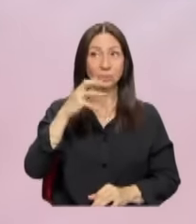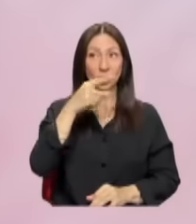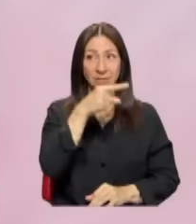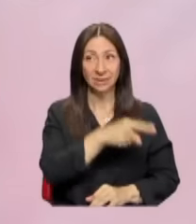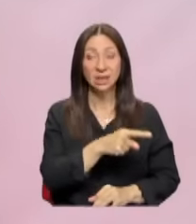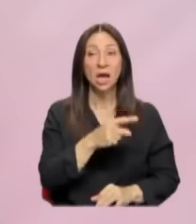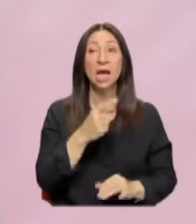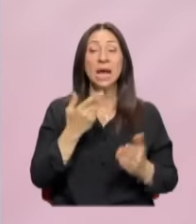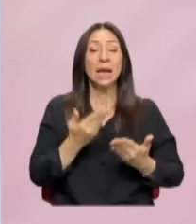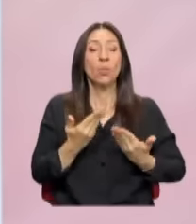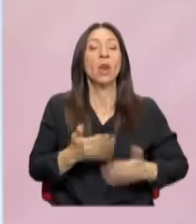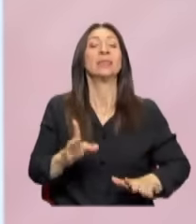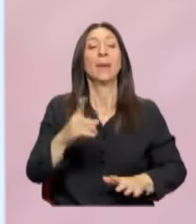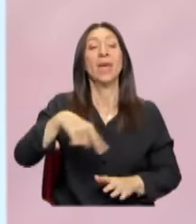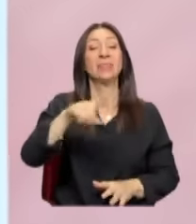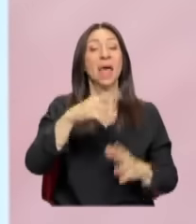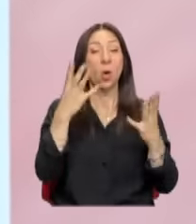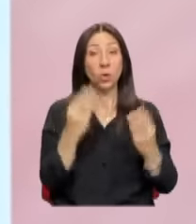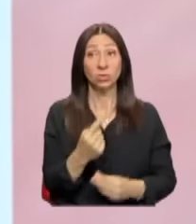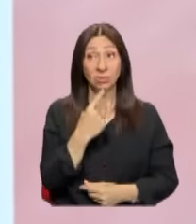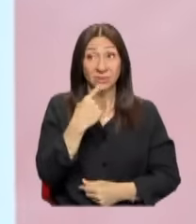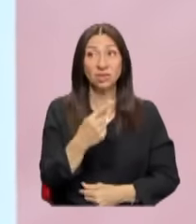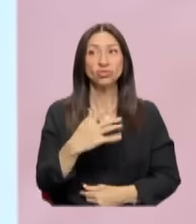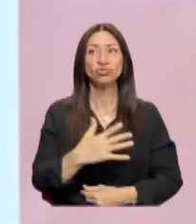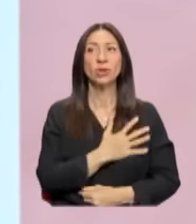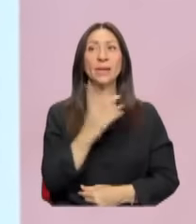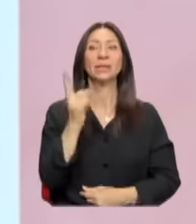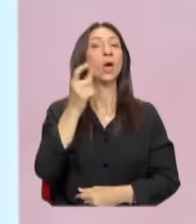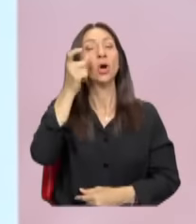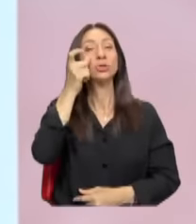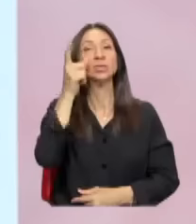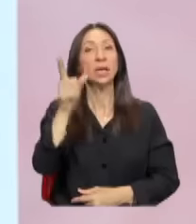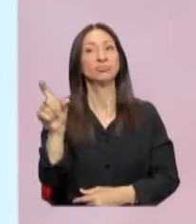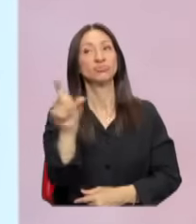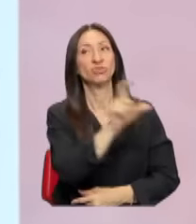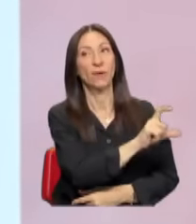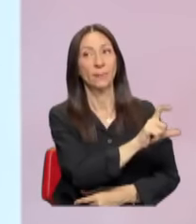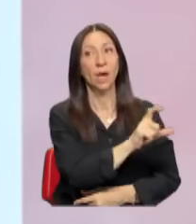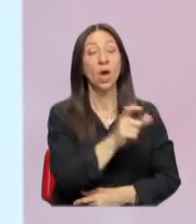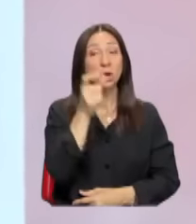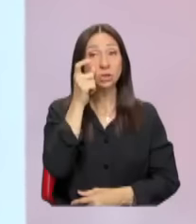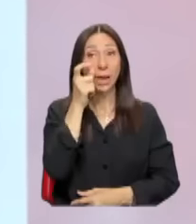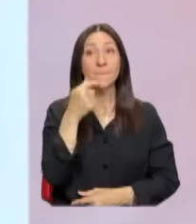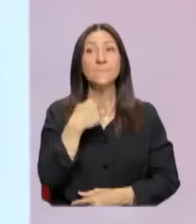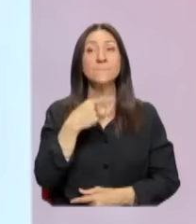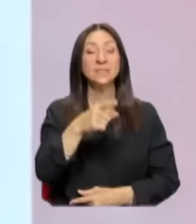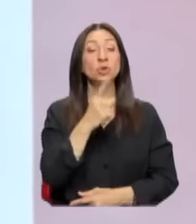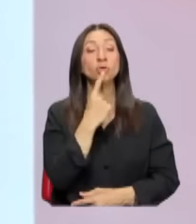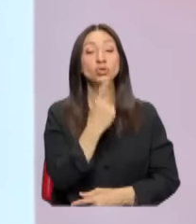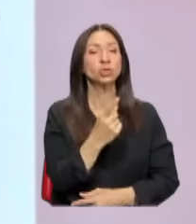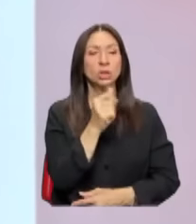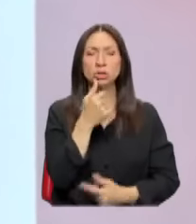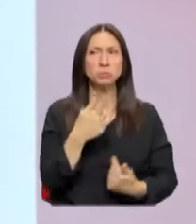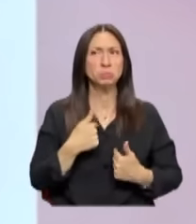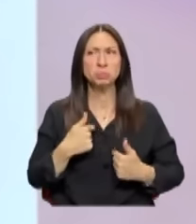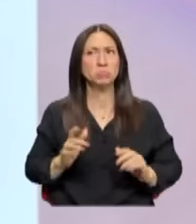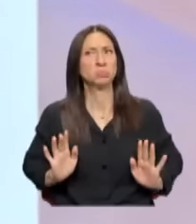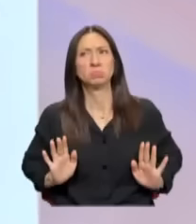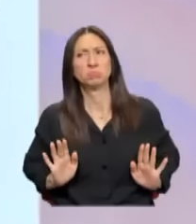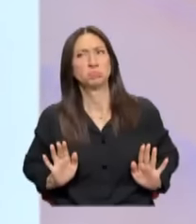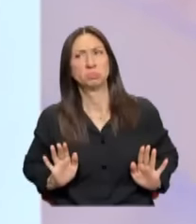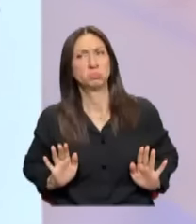Erdoğan'ın hazmedemeyenler oldu çıkışına CHP lideri Özgür Özel yanıt verdi. Özel, biz o sözü hiç üzerimize